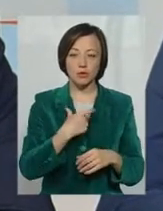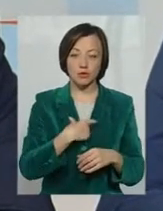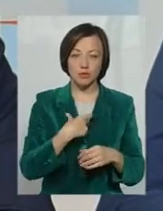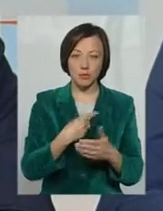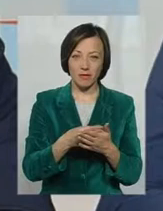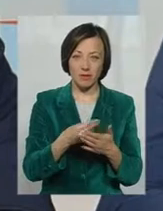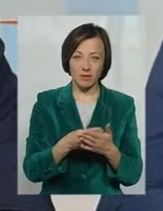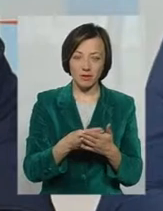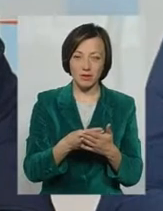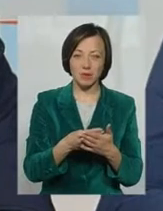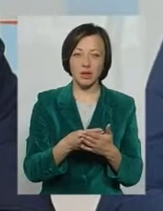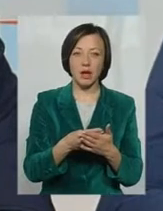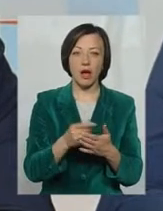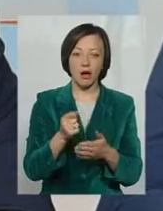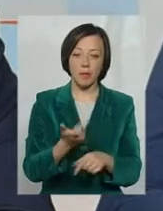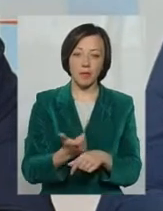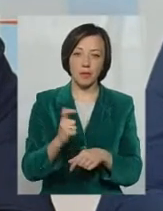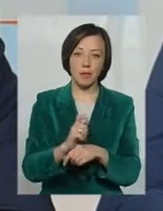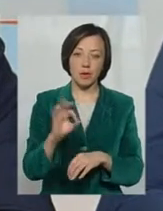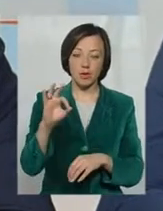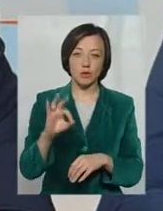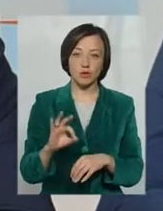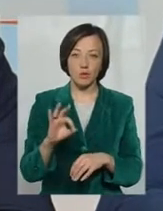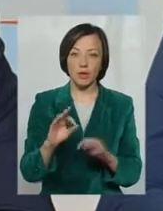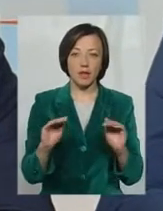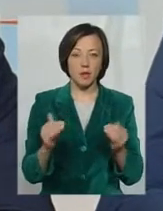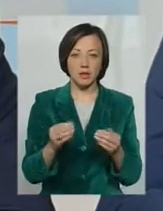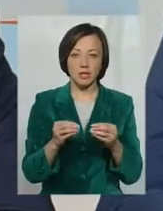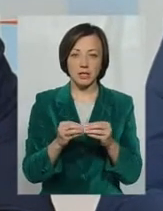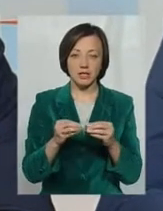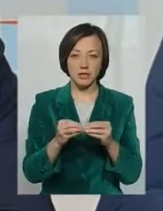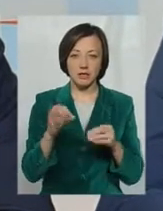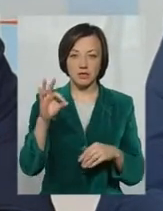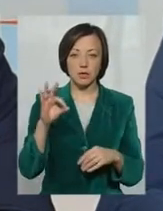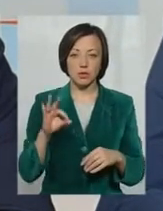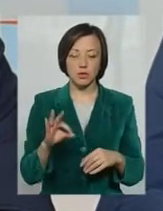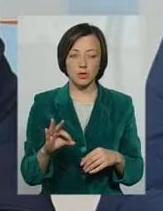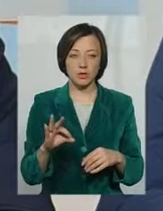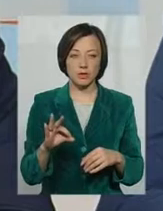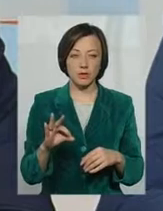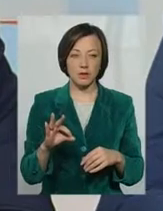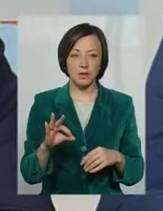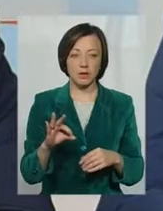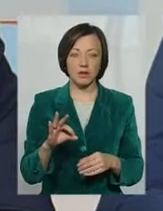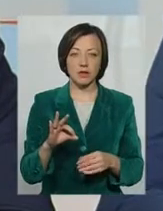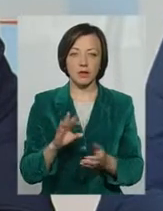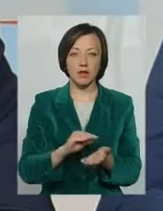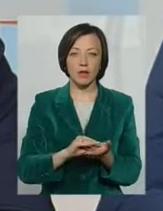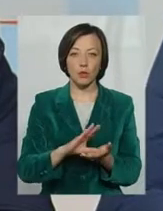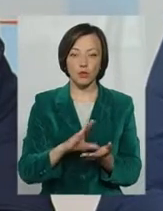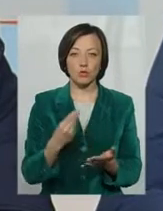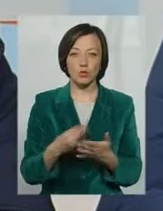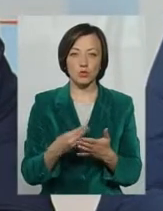собівартості автомобіля, а з приростом не менше 10% надходження до